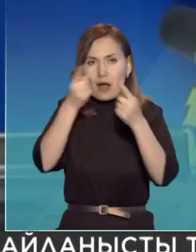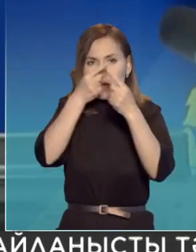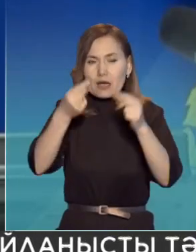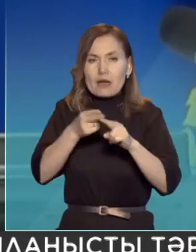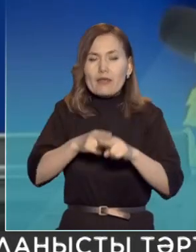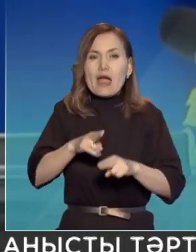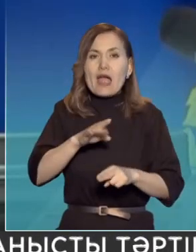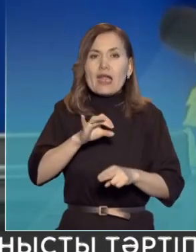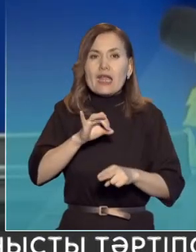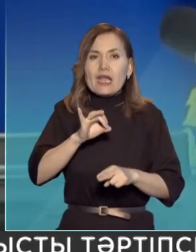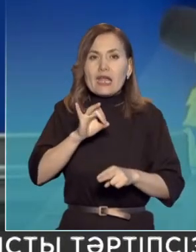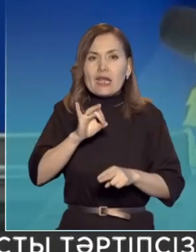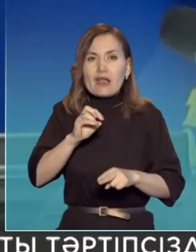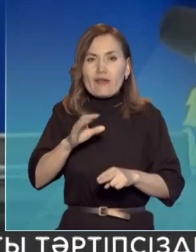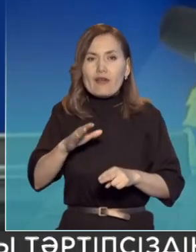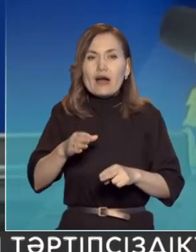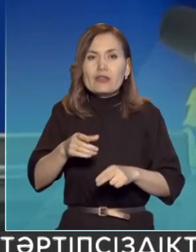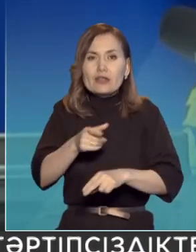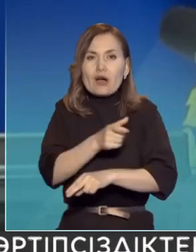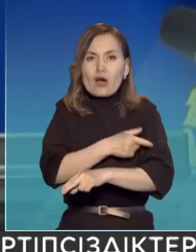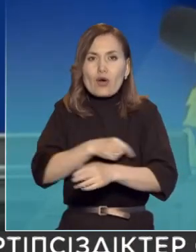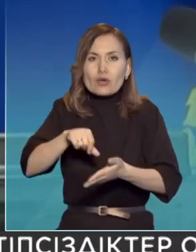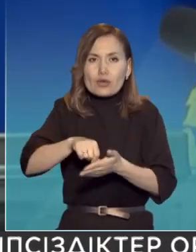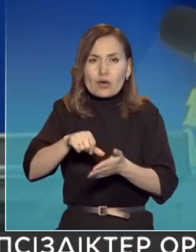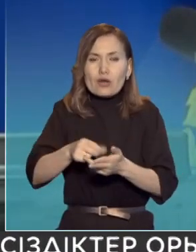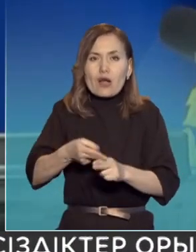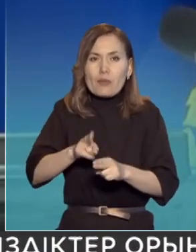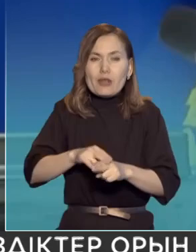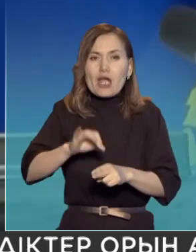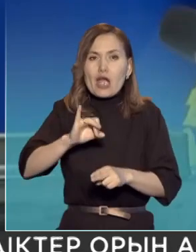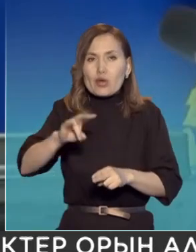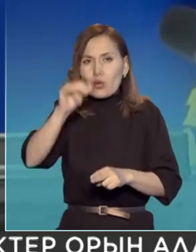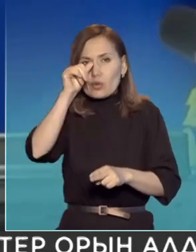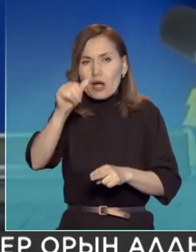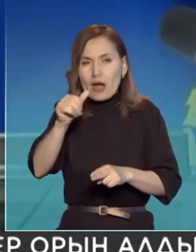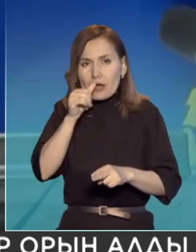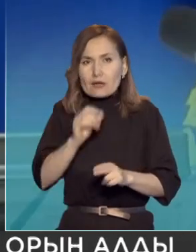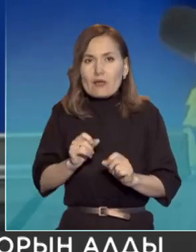мәлімдеуінше, Киев аталған одаққа мүшелікке кандидат мәртебесін маусымда алуы мүмкін.